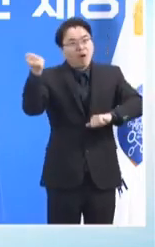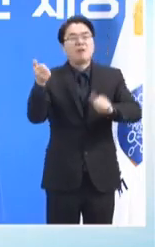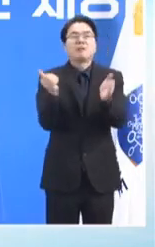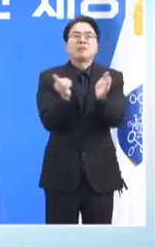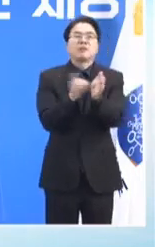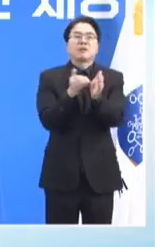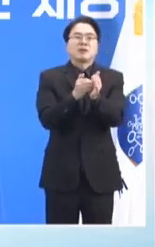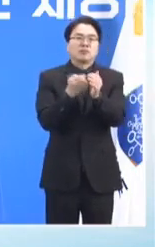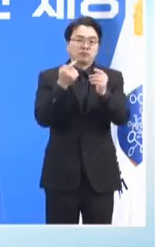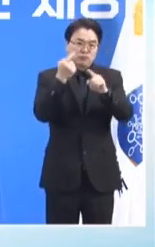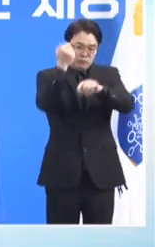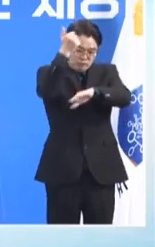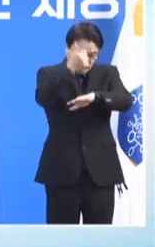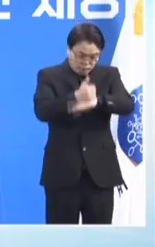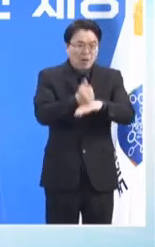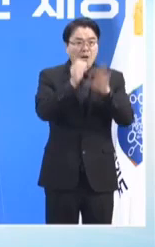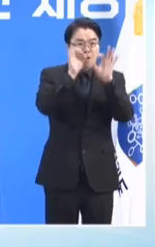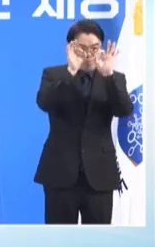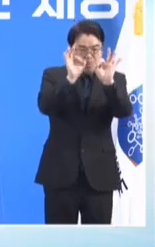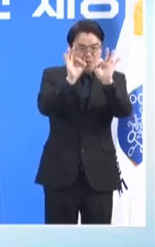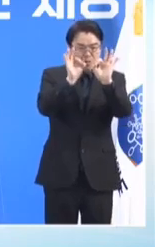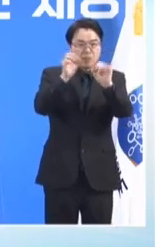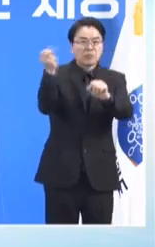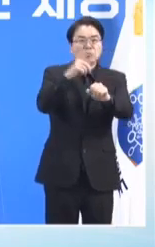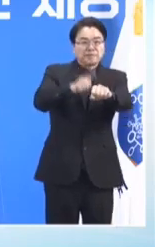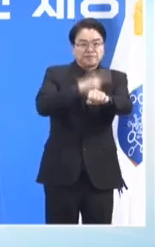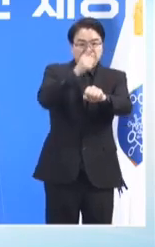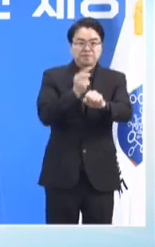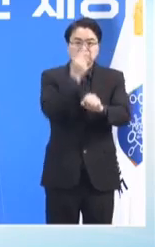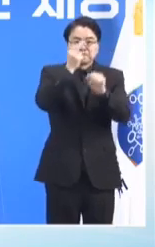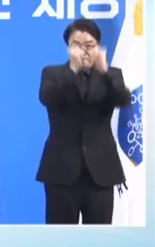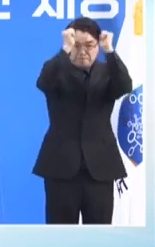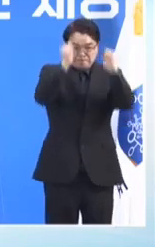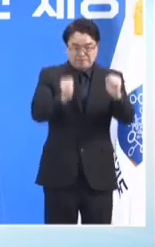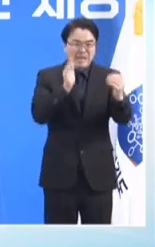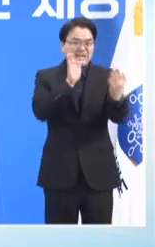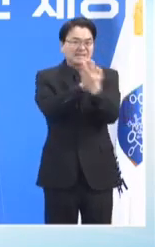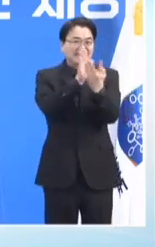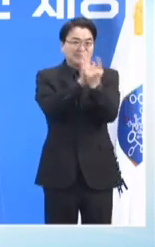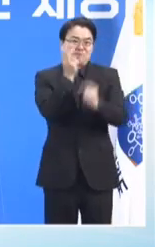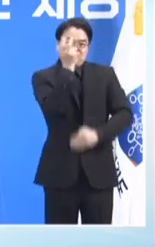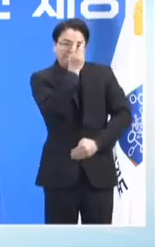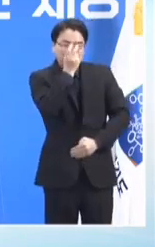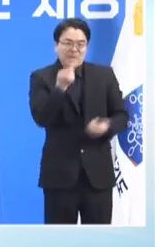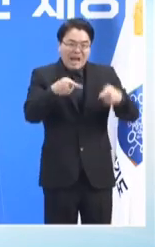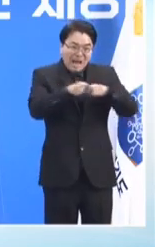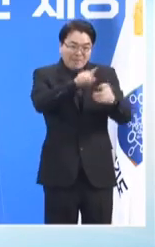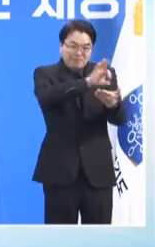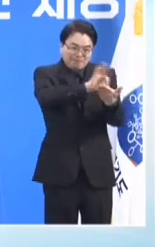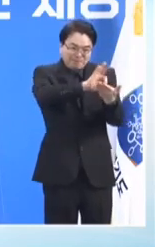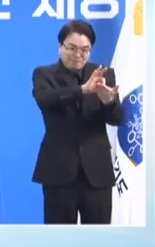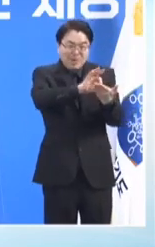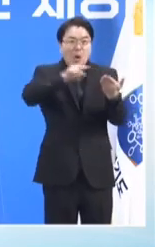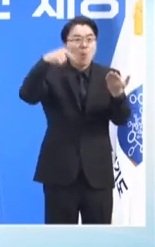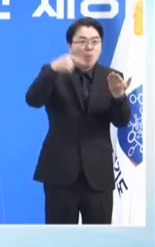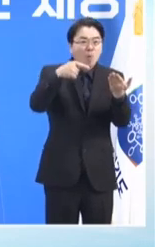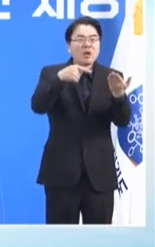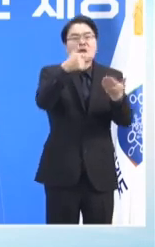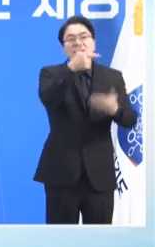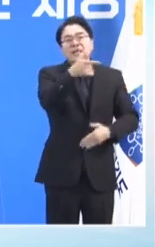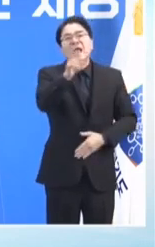결과를 내놓았습니다. 또한 자연 생태를 직접 관찰 기록 공유하는 국내 오픈